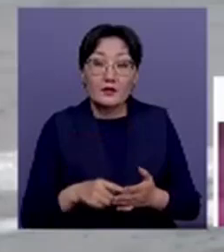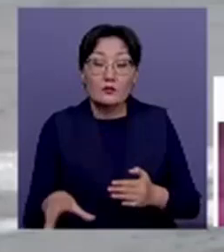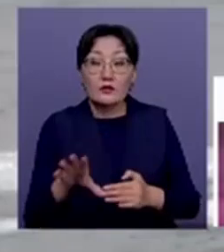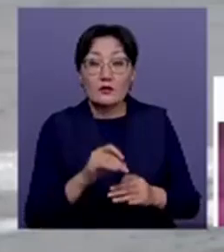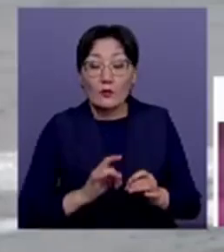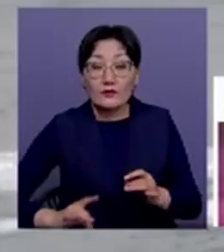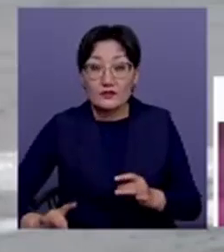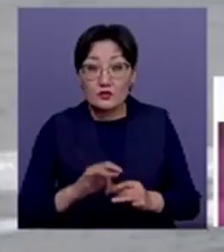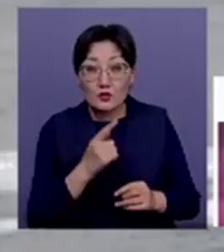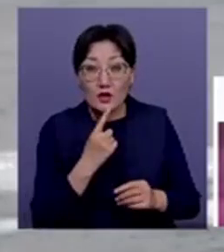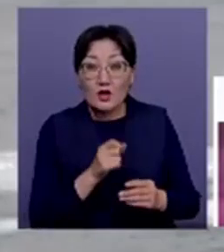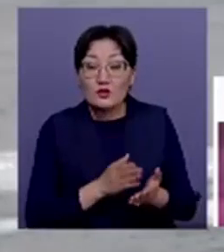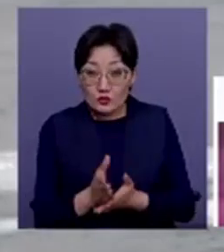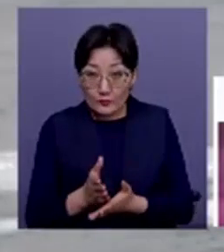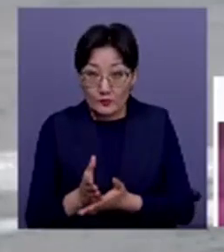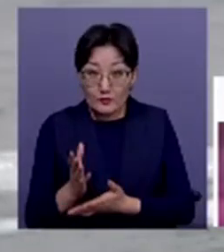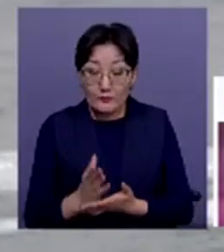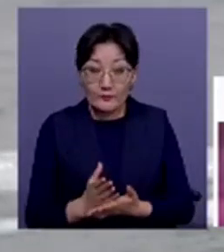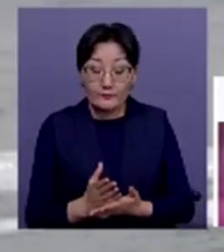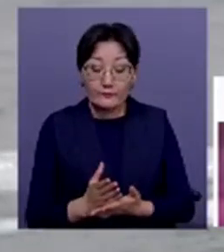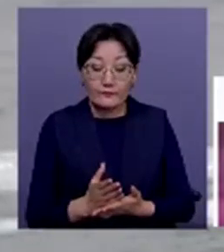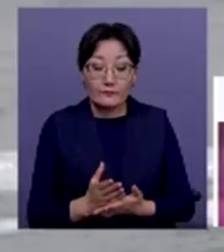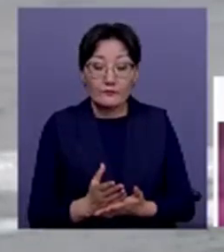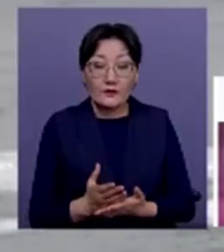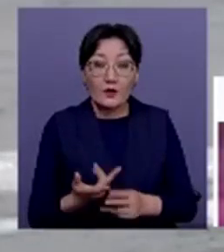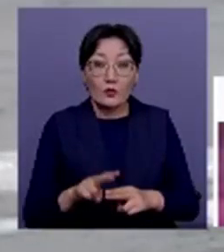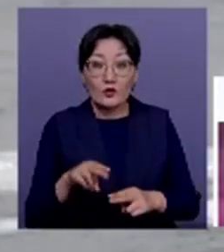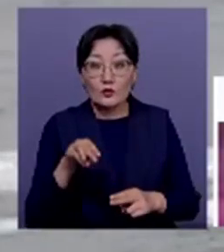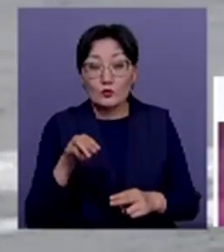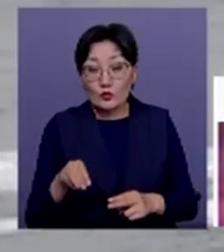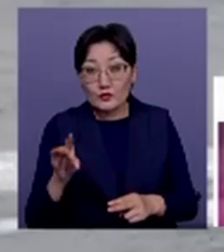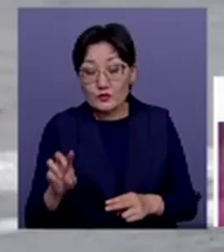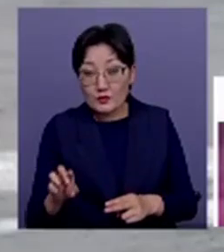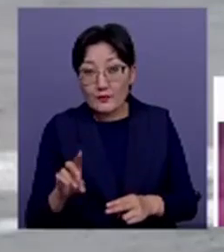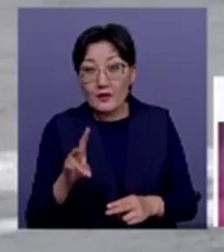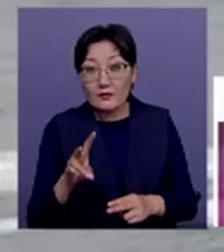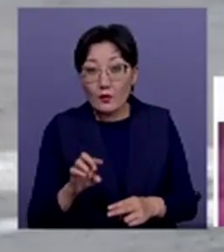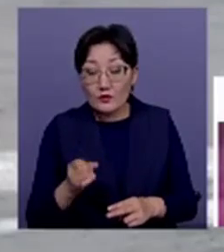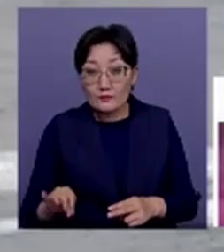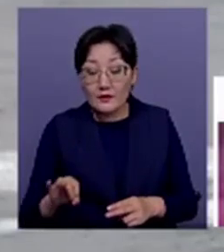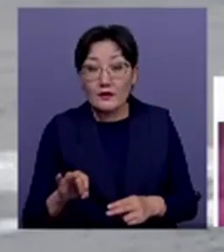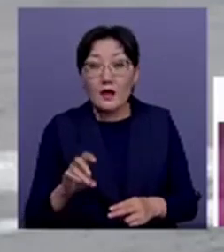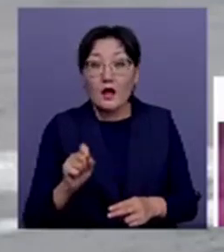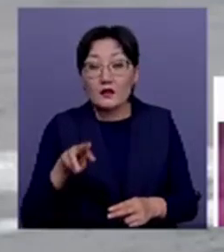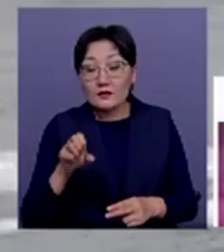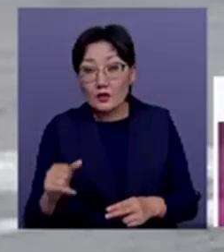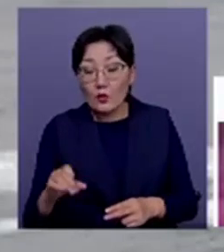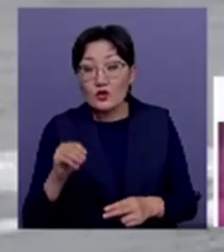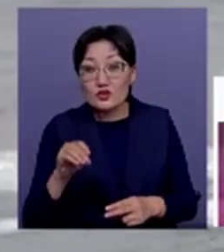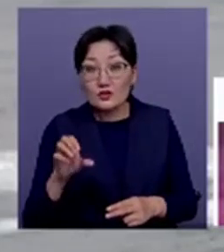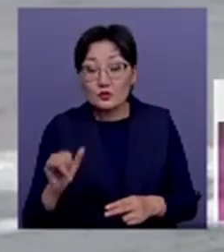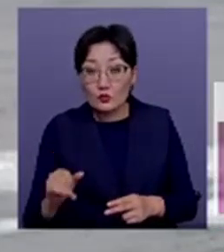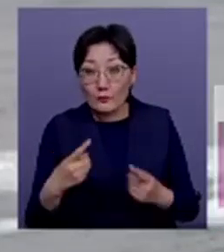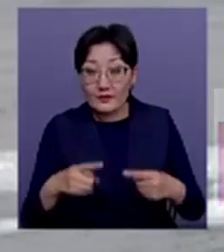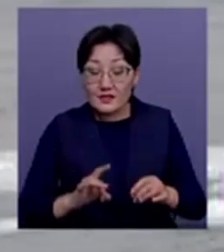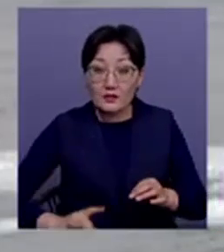барлық аудандарында қызмет еттік. Ол Түрксіб ауданы, Наурызбай ауданы, Алатау, Жетісу аудандарында тағы да